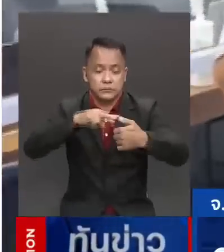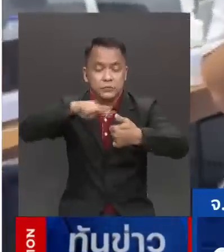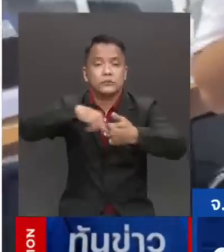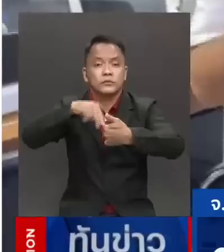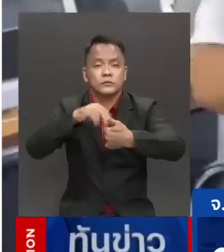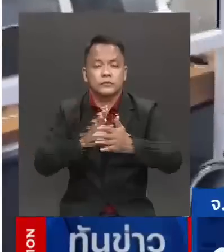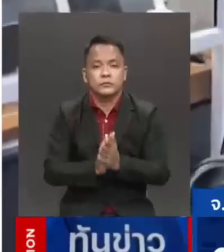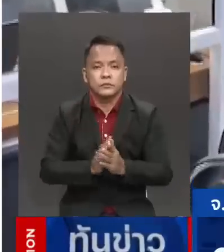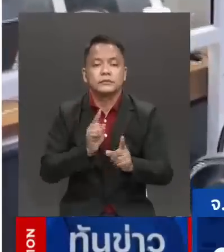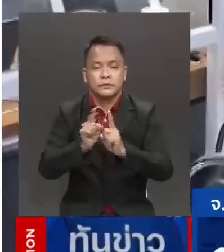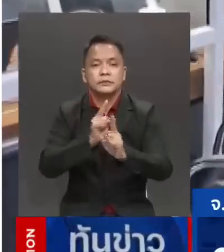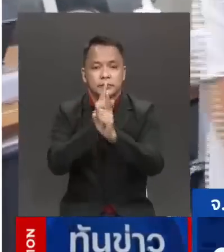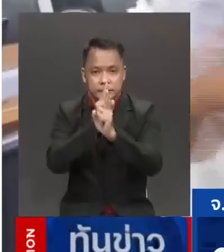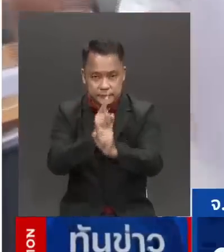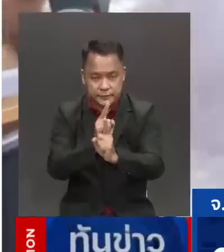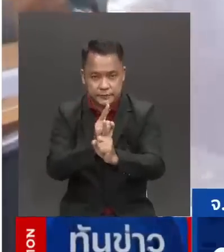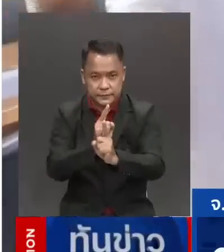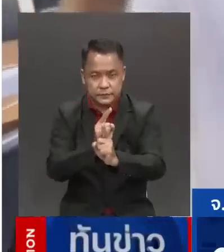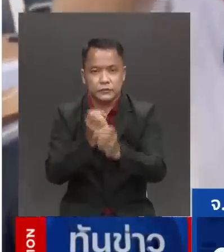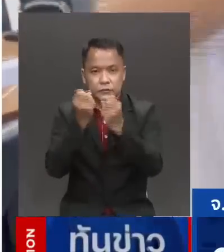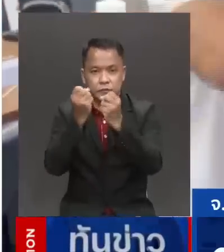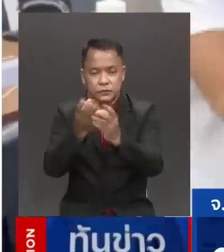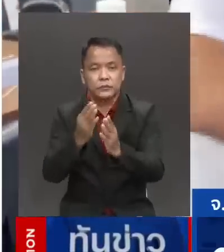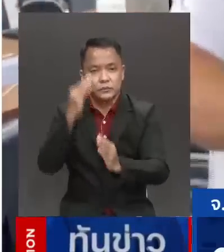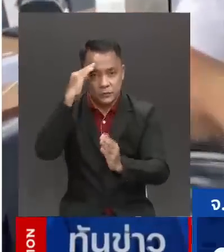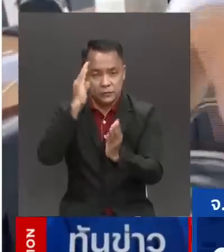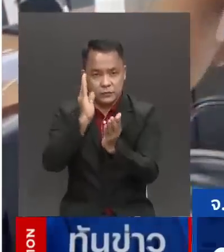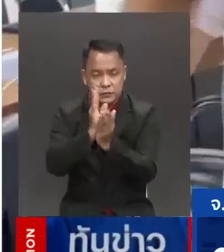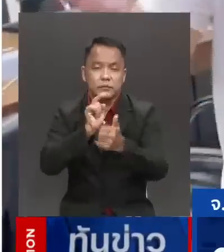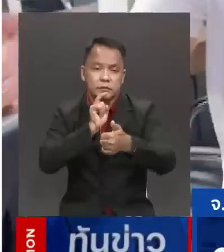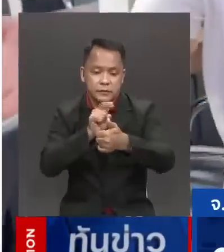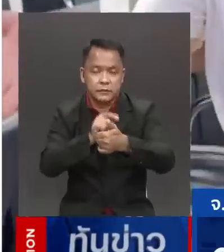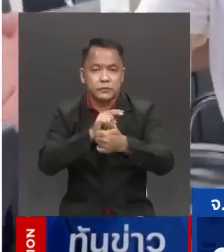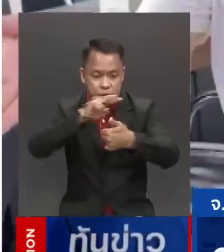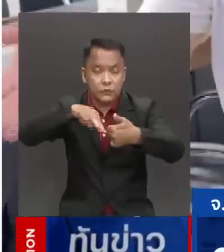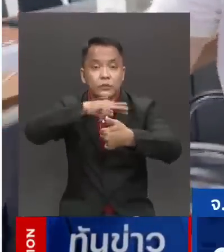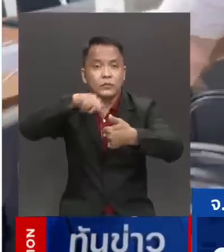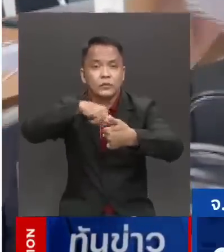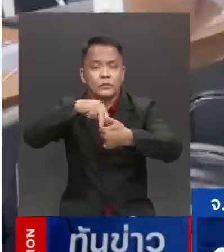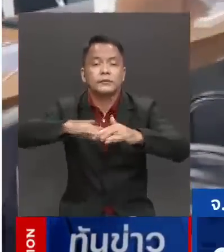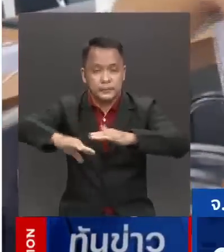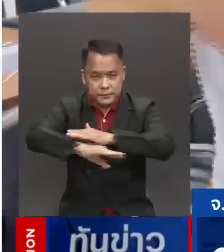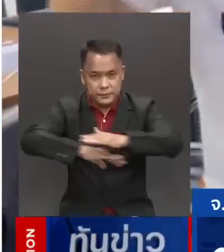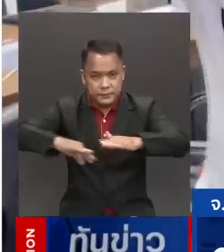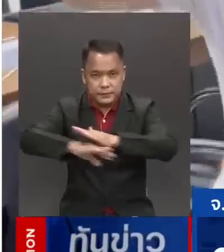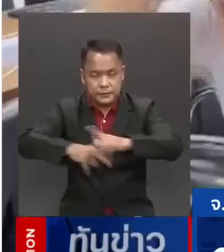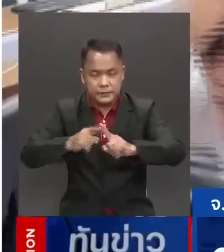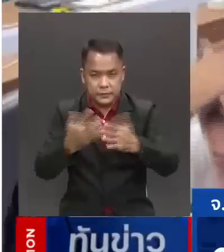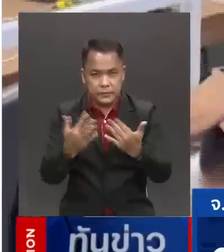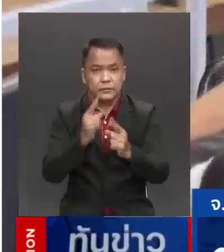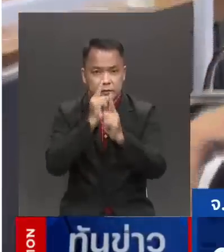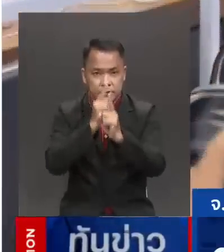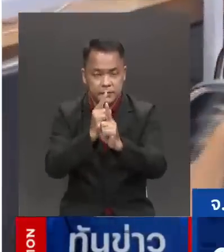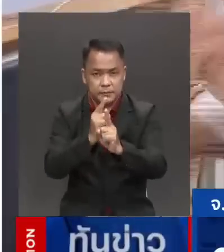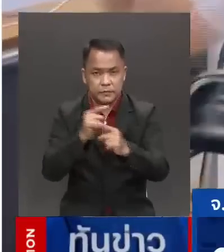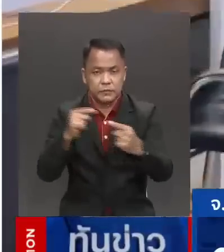ปดำเนินการนะครับมาส่งให้กับพนักงานเพื่อที่จะตรวจสอบในเรื่องของหลักฐานอะไรต่างๆแล้วเดี๋ยวจะตามตัว